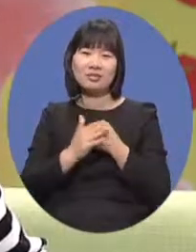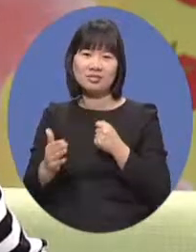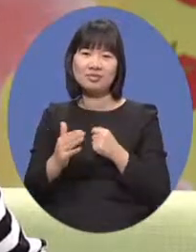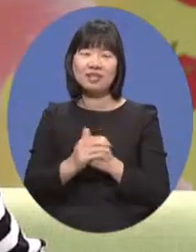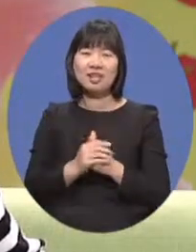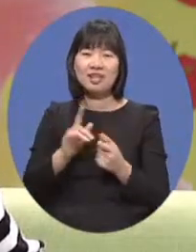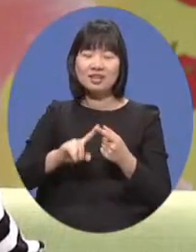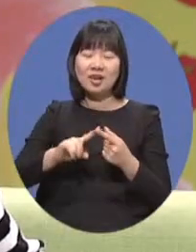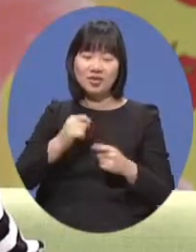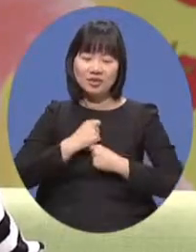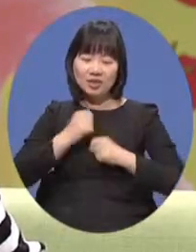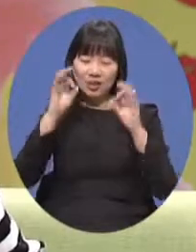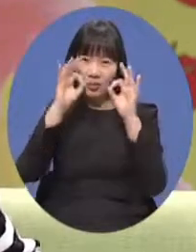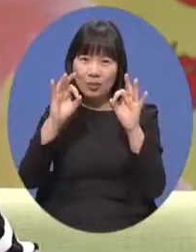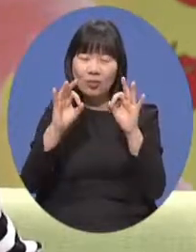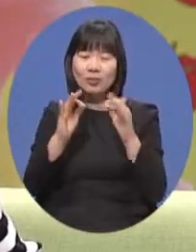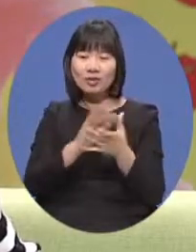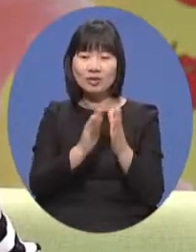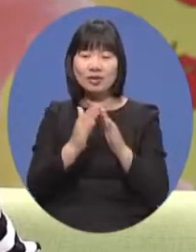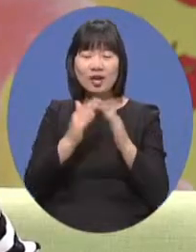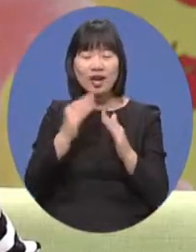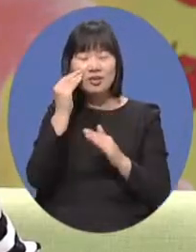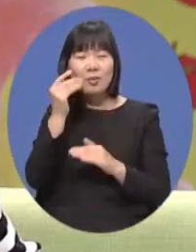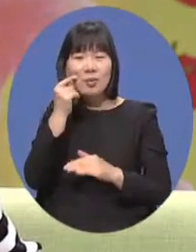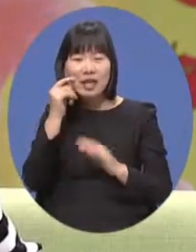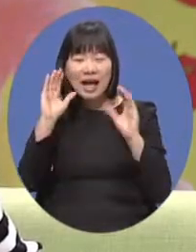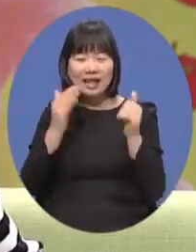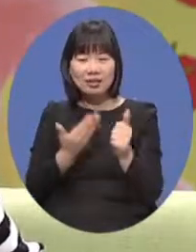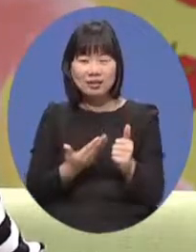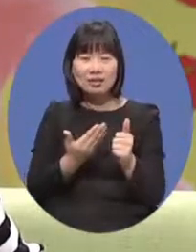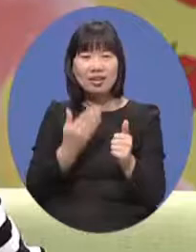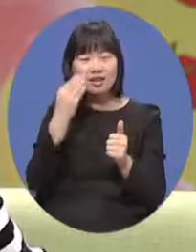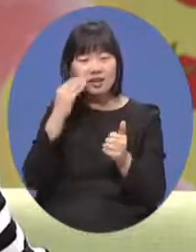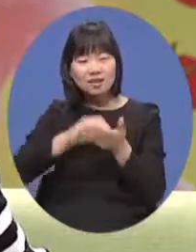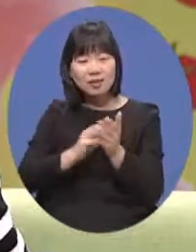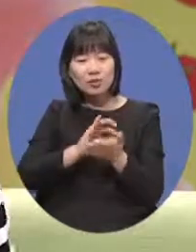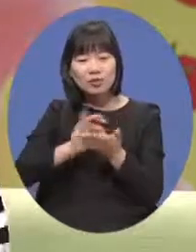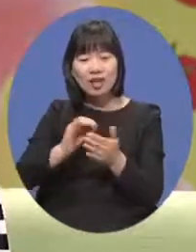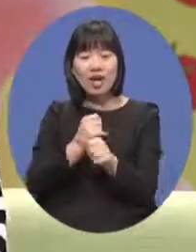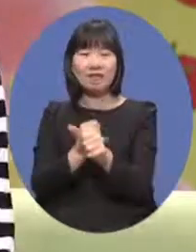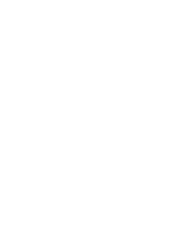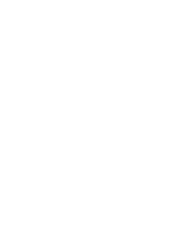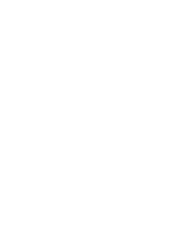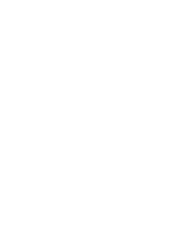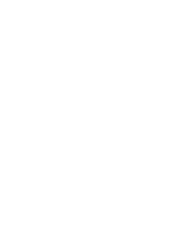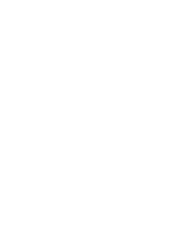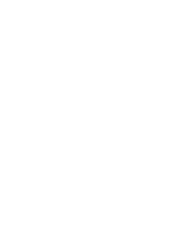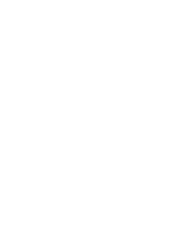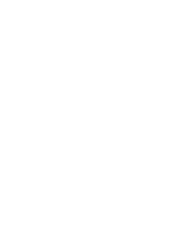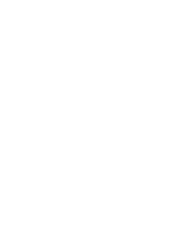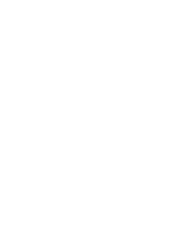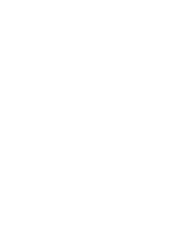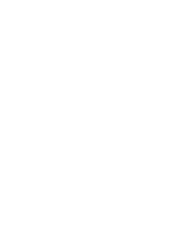때문이거든요. 요걸 좀 주의 깊게 보시고, 유치원에 적응 못하는 아이들한테도 좀 적용을 해보셨으면 좋겠습니다. 그러게.